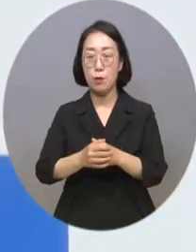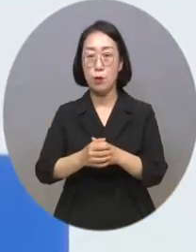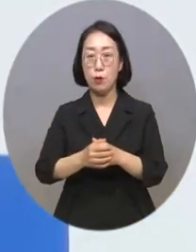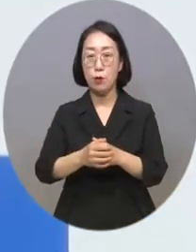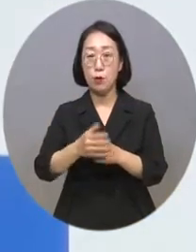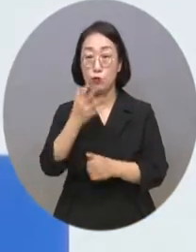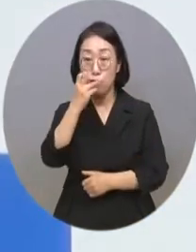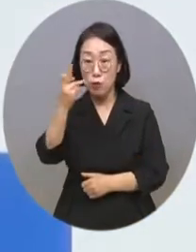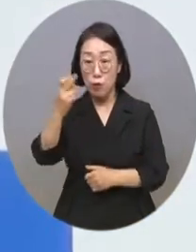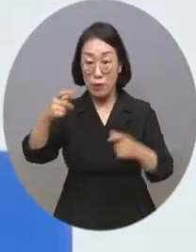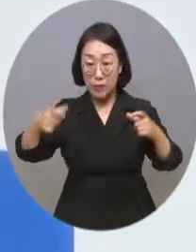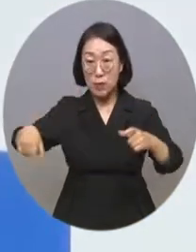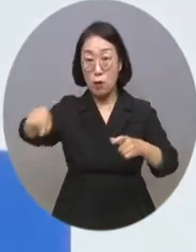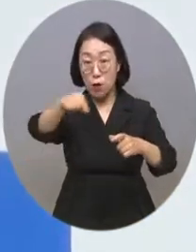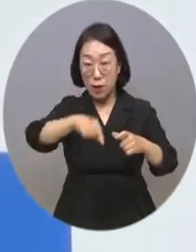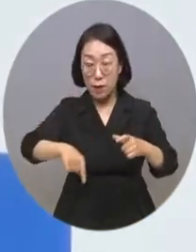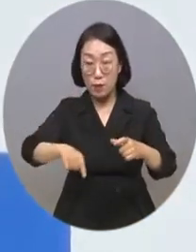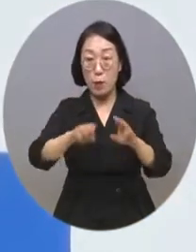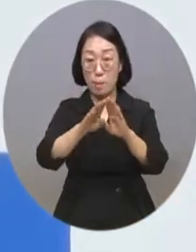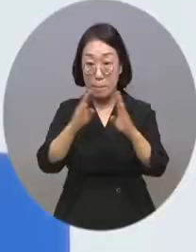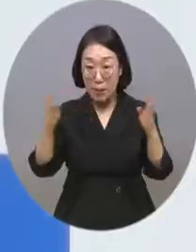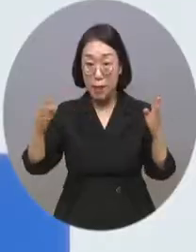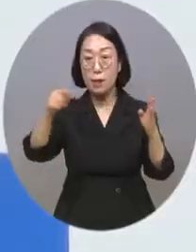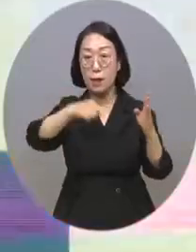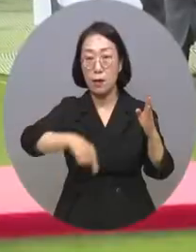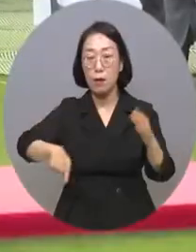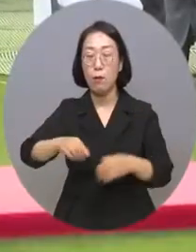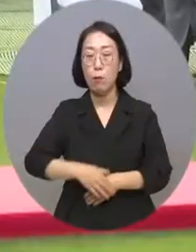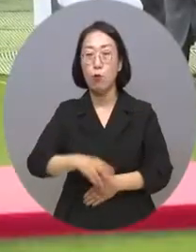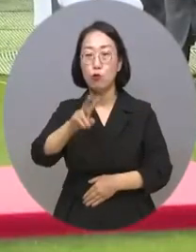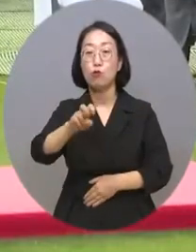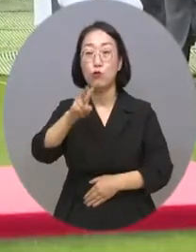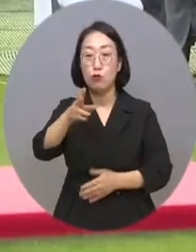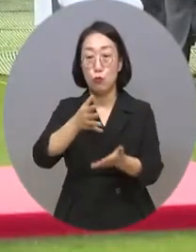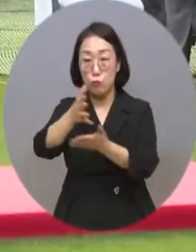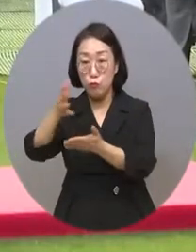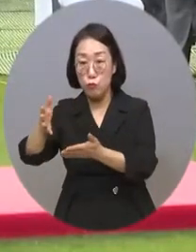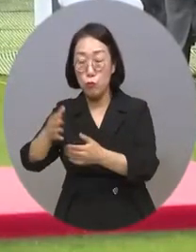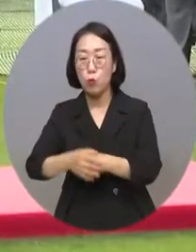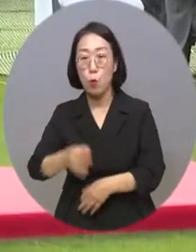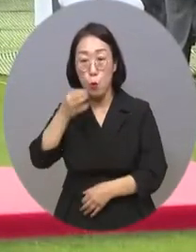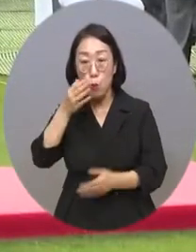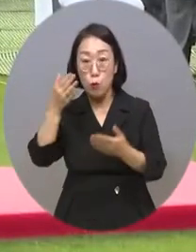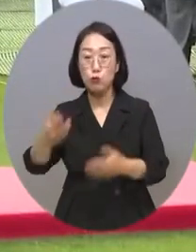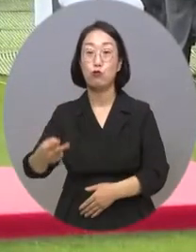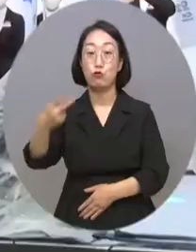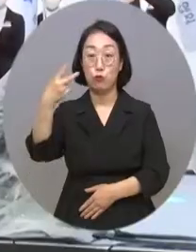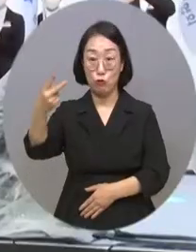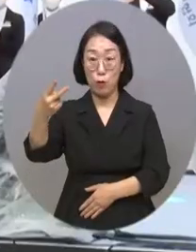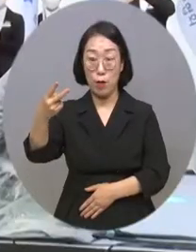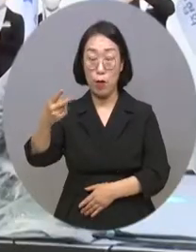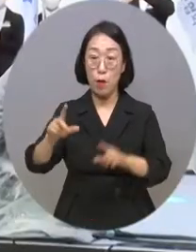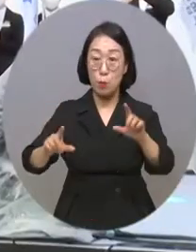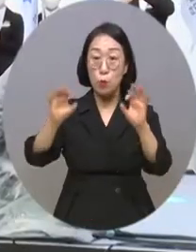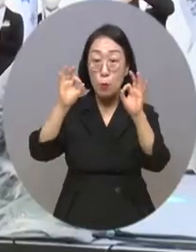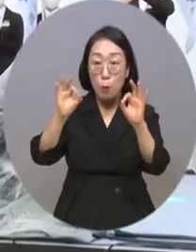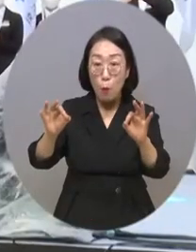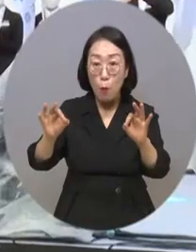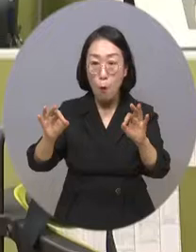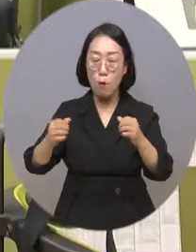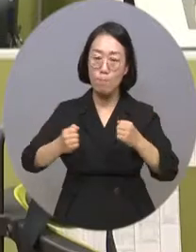이번 대회는 22개 정식 종목과 2개 전시 종목에서 선수들의 갈고 닦은 실력을